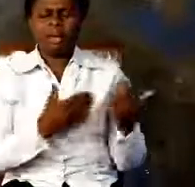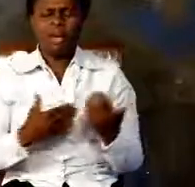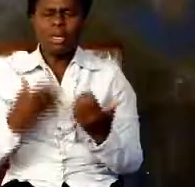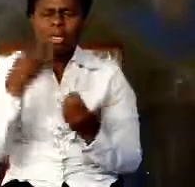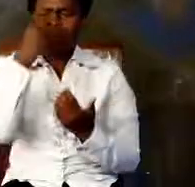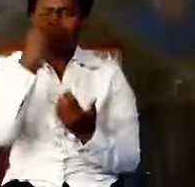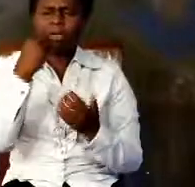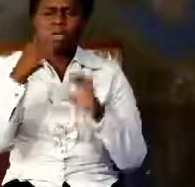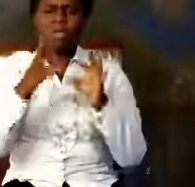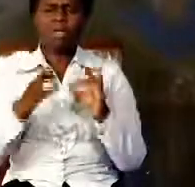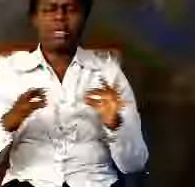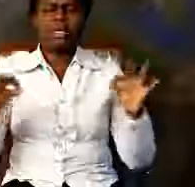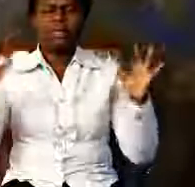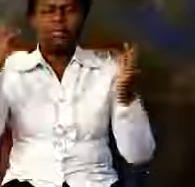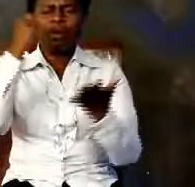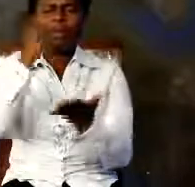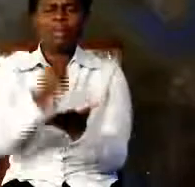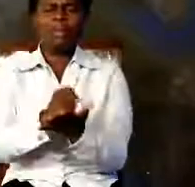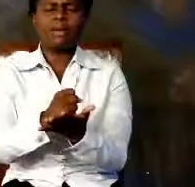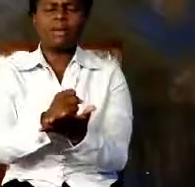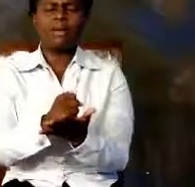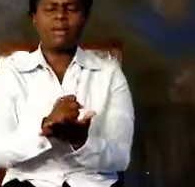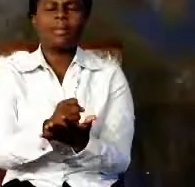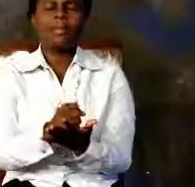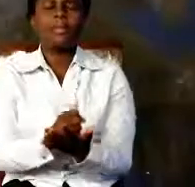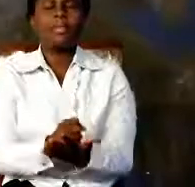Roho Mtakatifu. Amina.